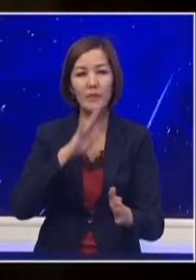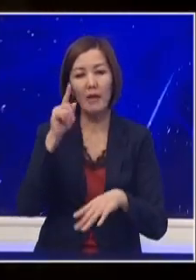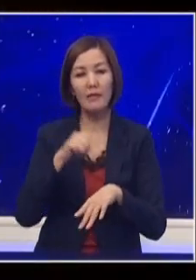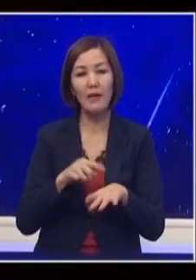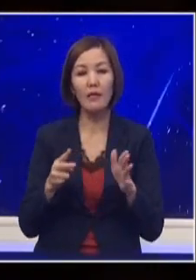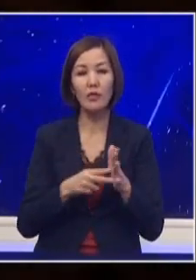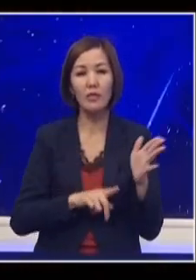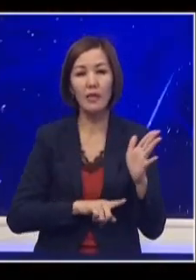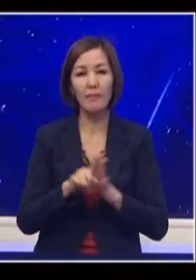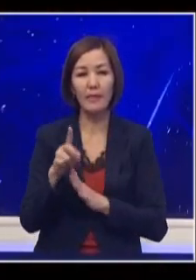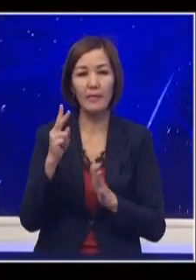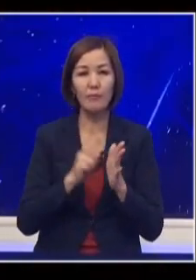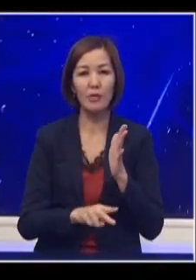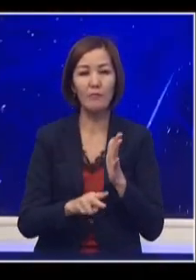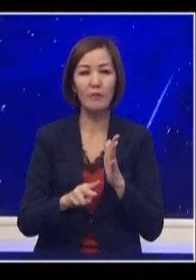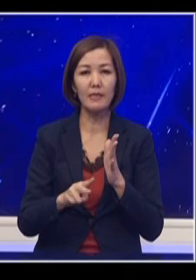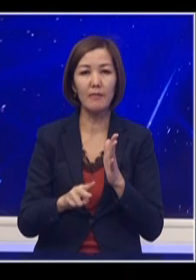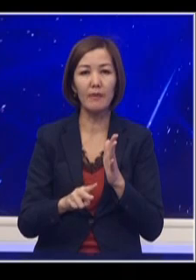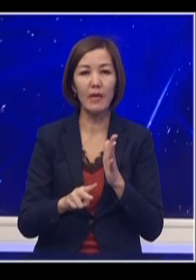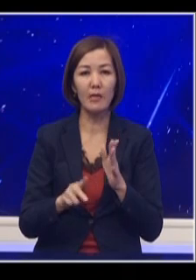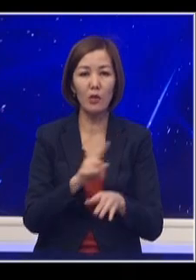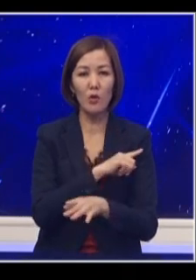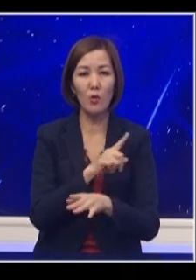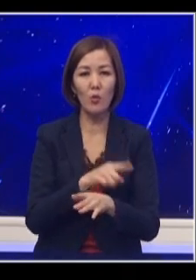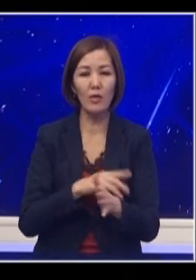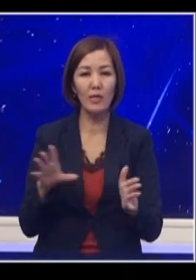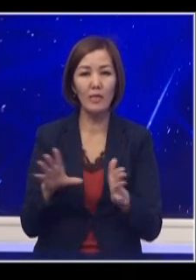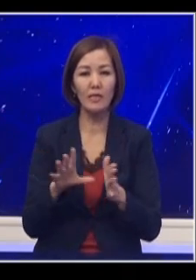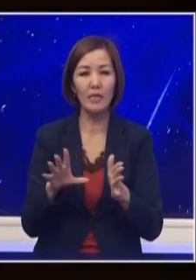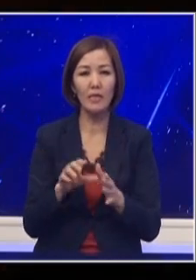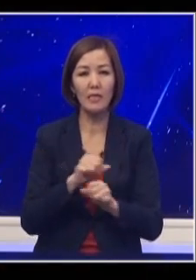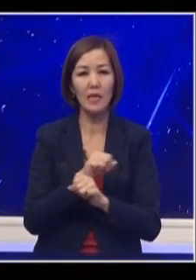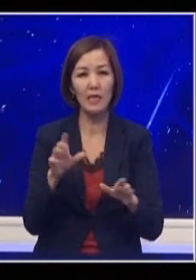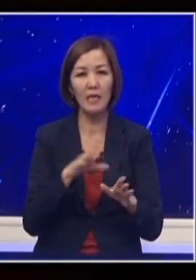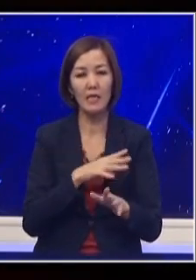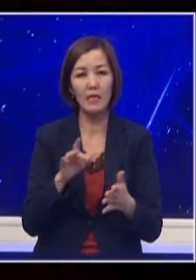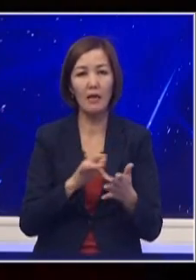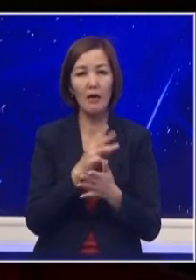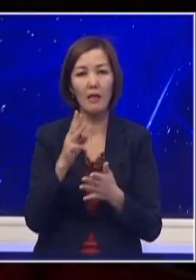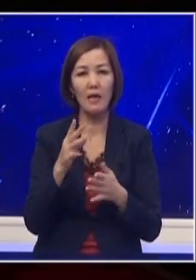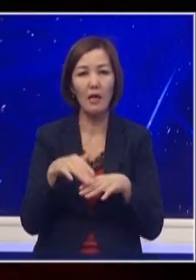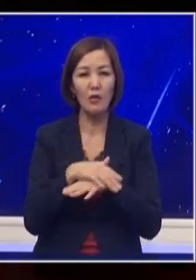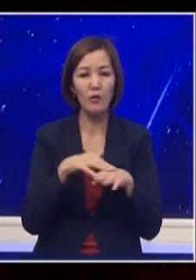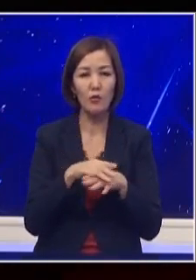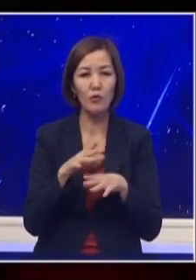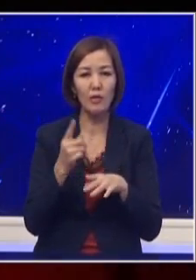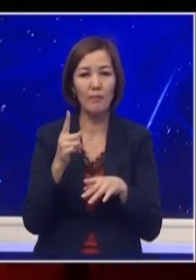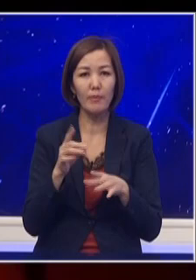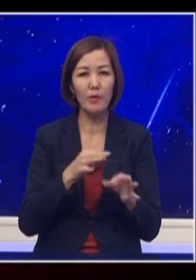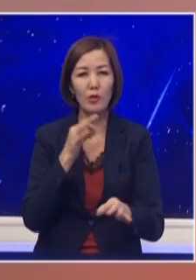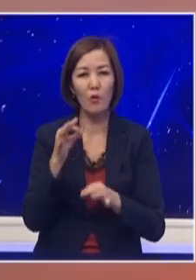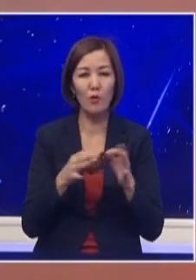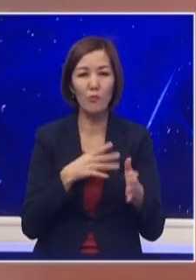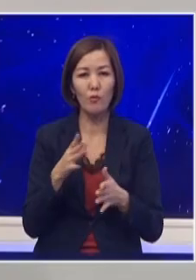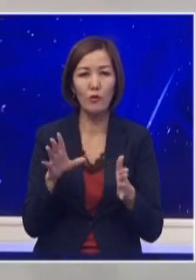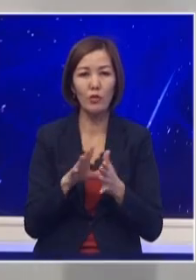ел аумағында 70-тен астам зымыран тасталып, қуат нысандарын тасталқан етті. Салдарынан үш қала тұрғындары бір тәулік бойы жарық және байланыссыз қалды.